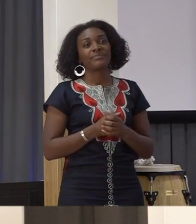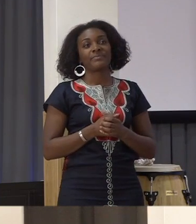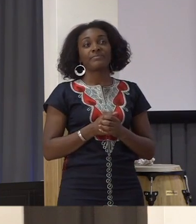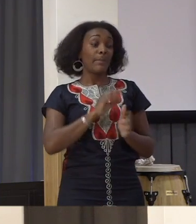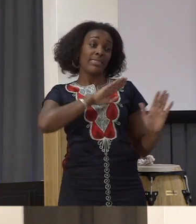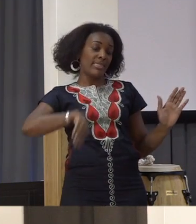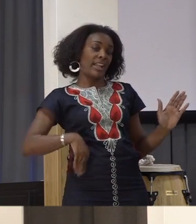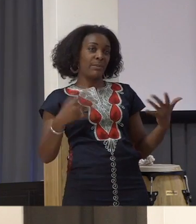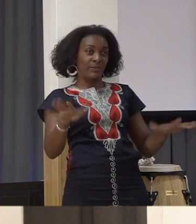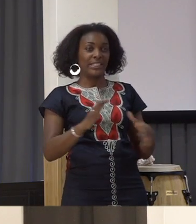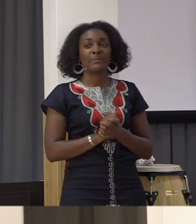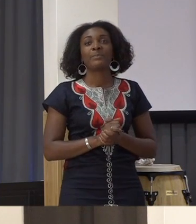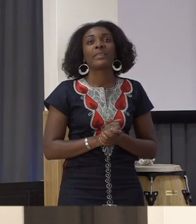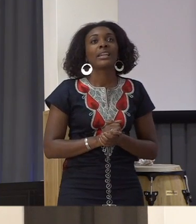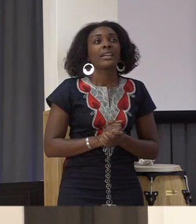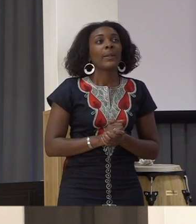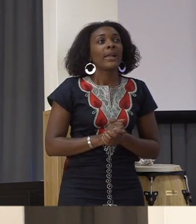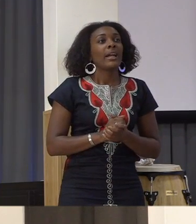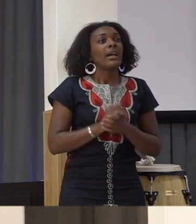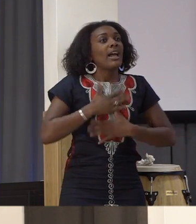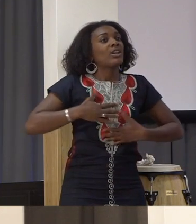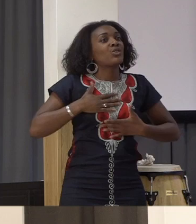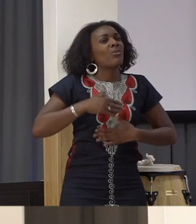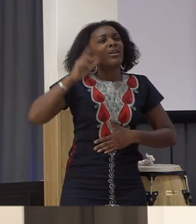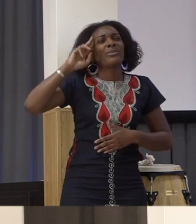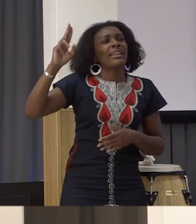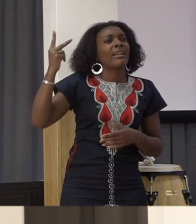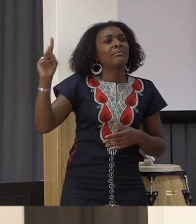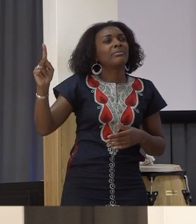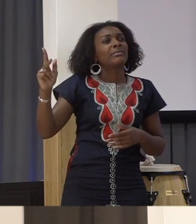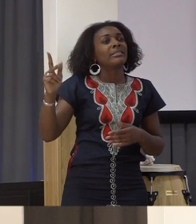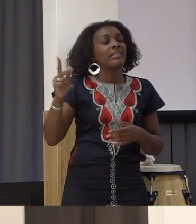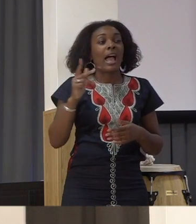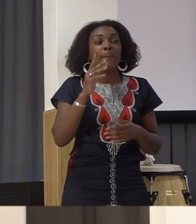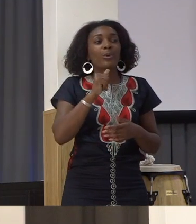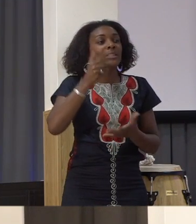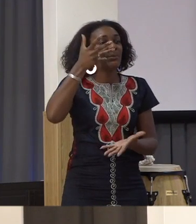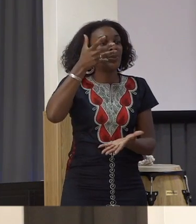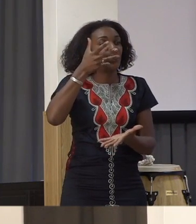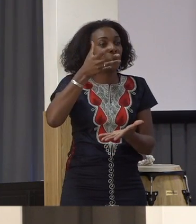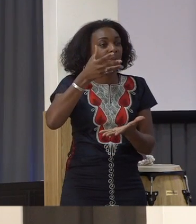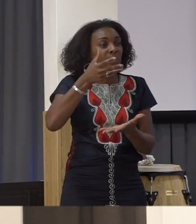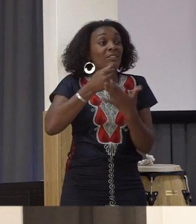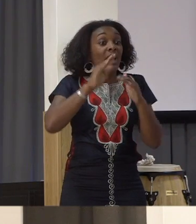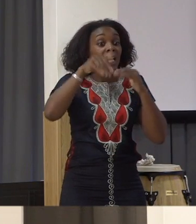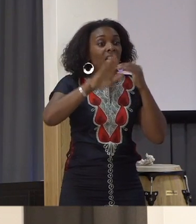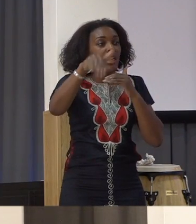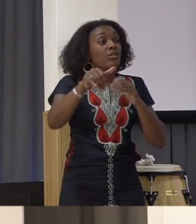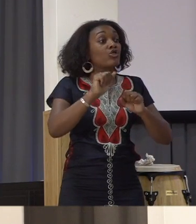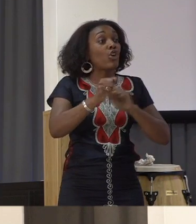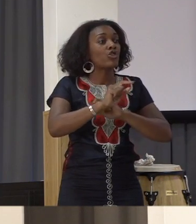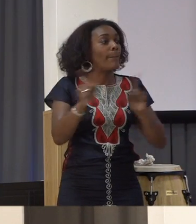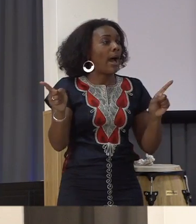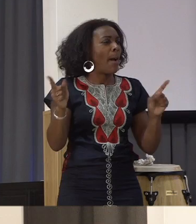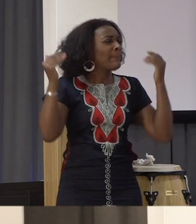mon dernier point, que la joie du Seigneur est inaltérable. Elle ne change pas. Et c'est